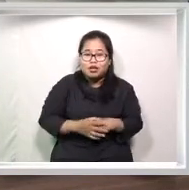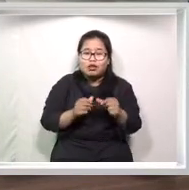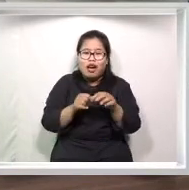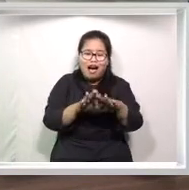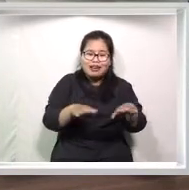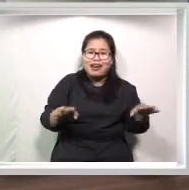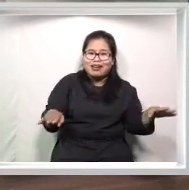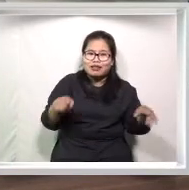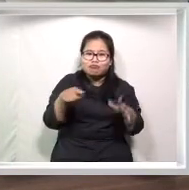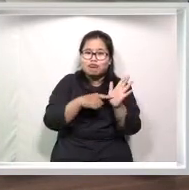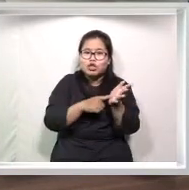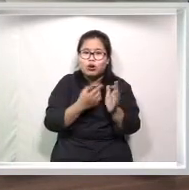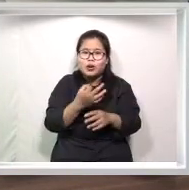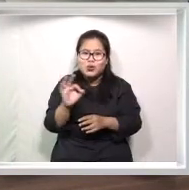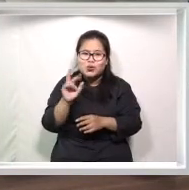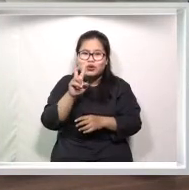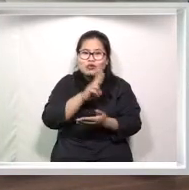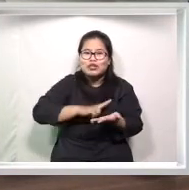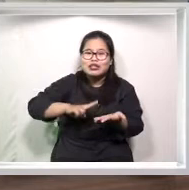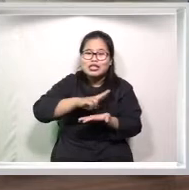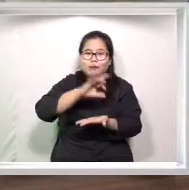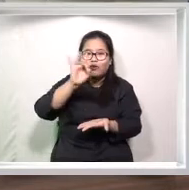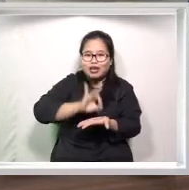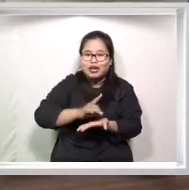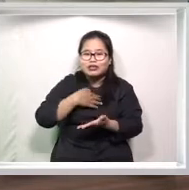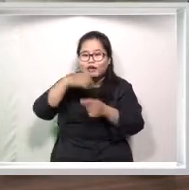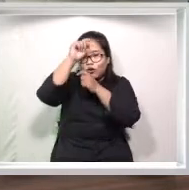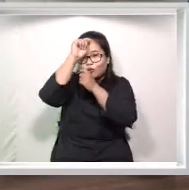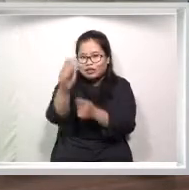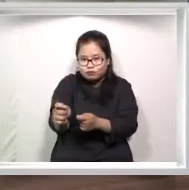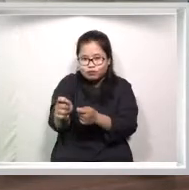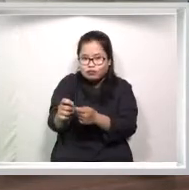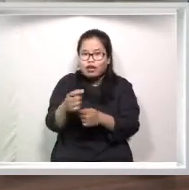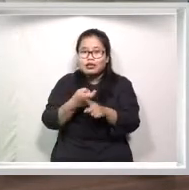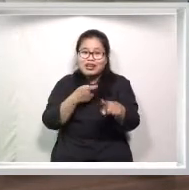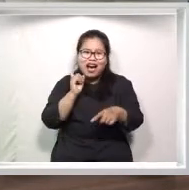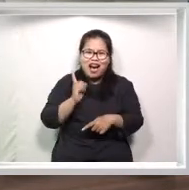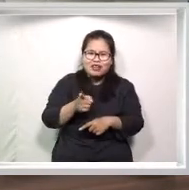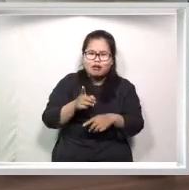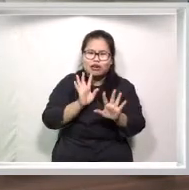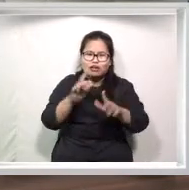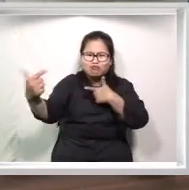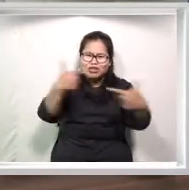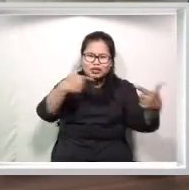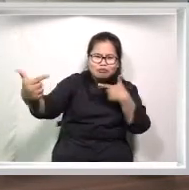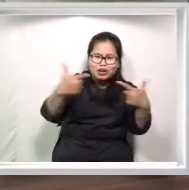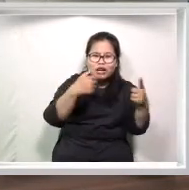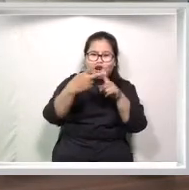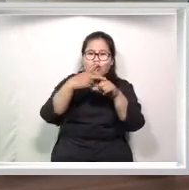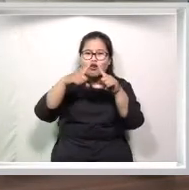Adik-adik mahasiswa baru Universitas Brawijaya yang saya hormati, dengan adanya beberapa ancaman faktual yang